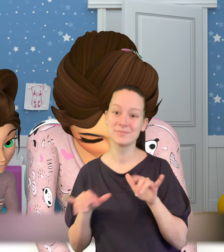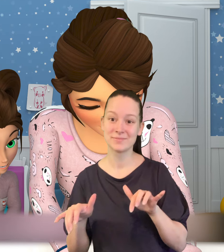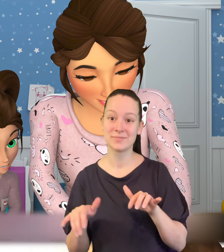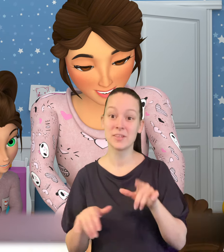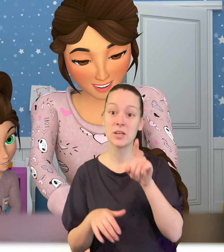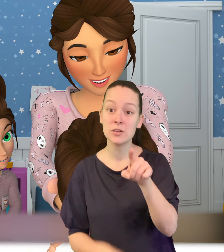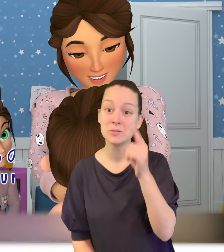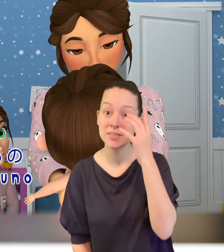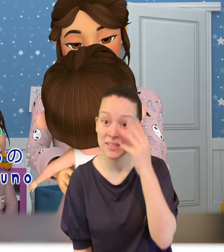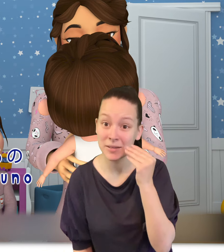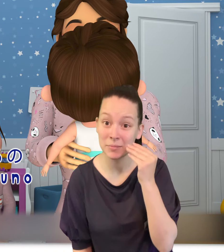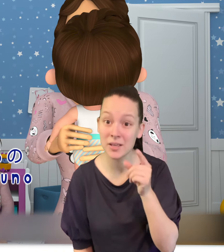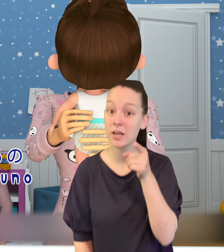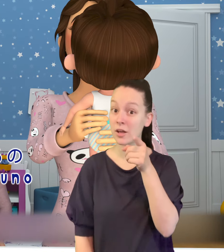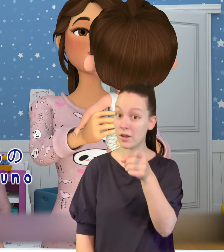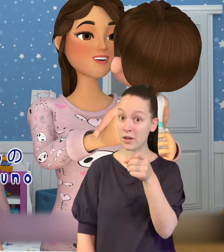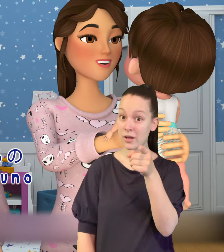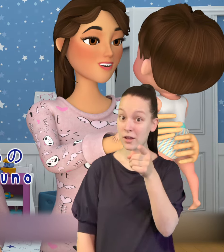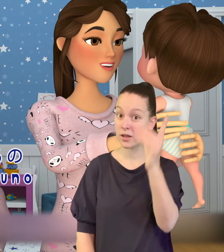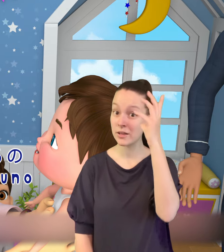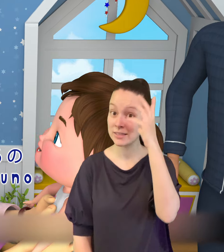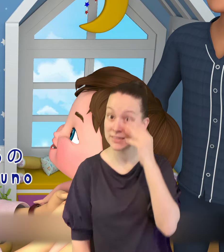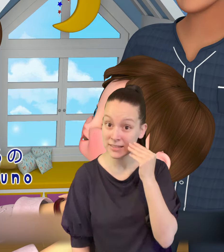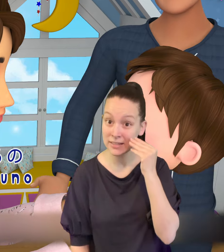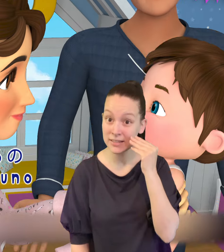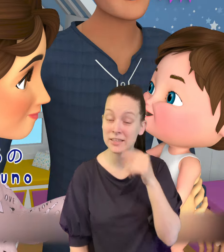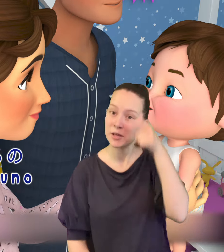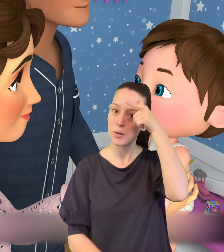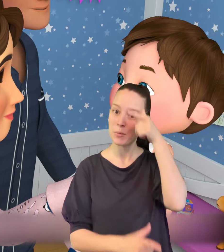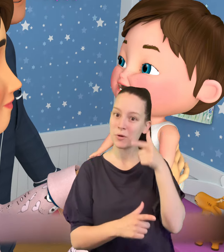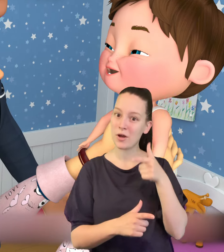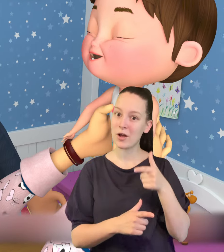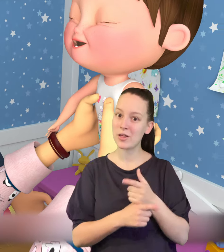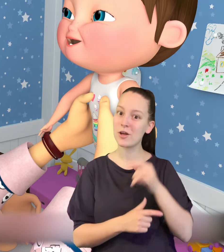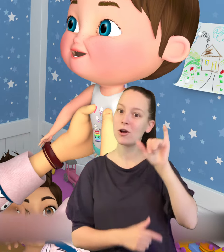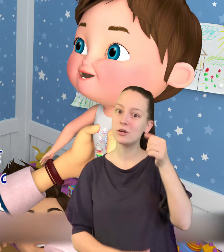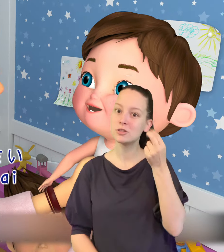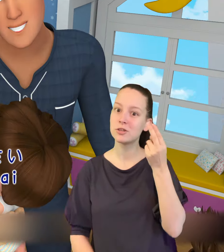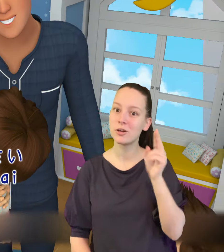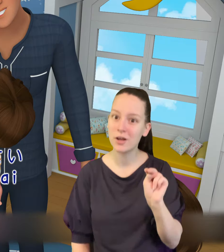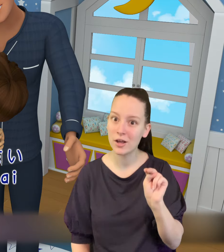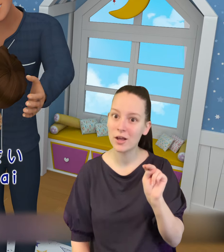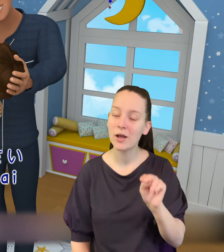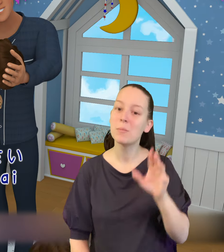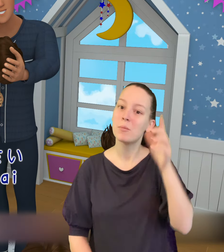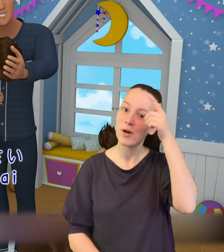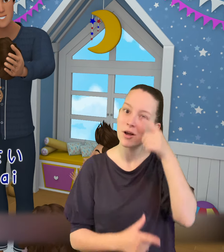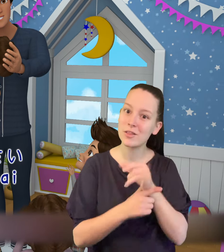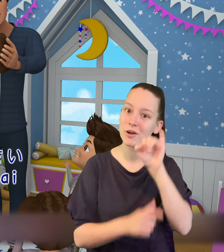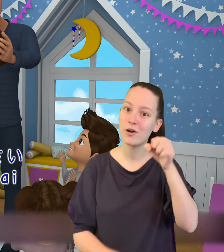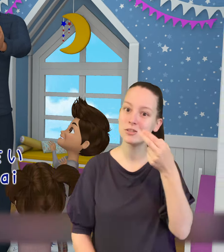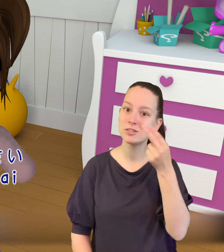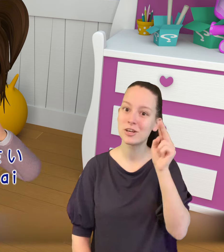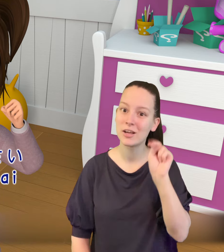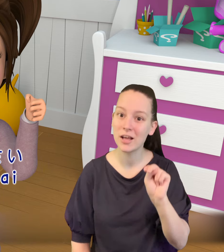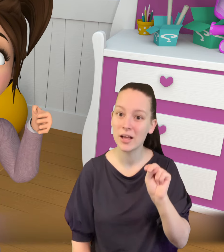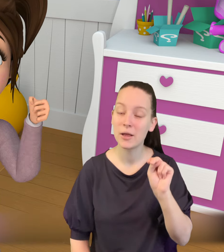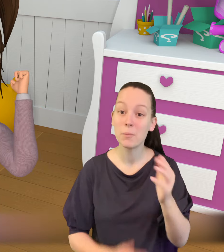寝ているの寝ているの起きなさい起き